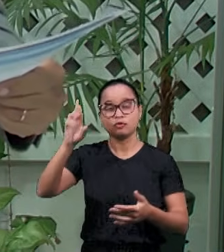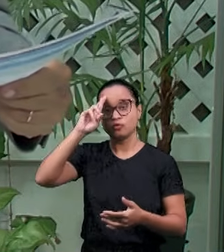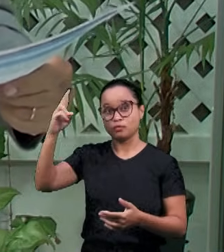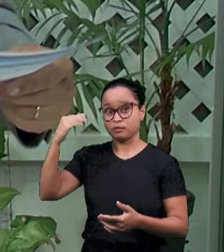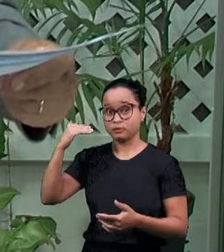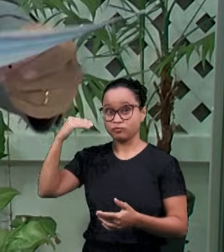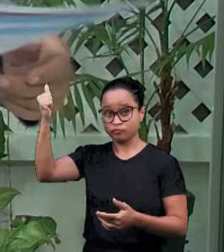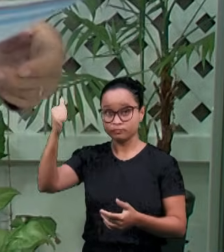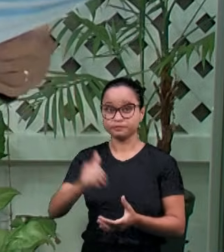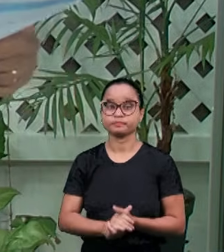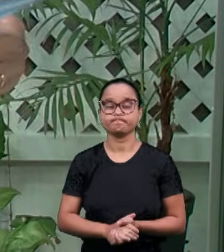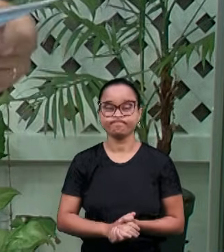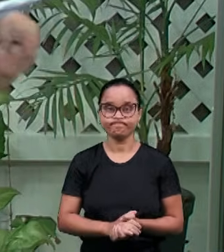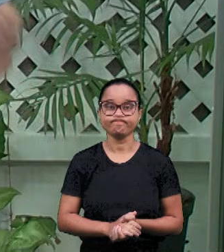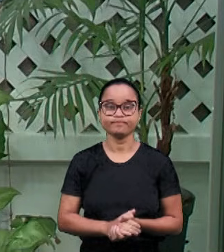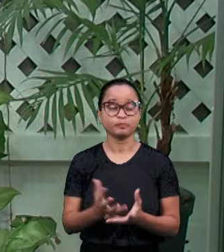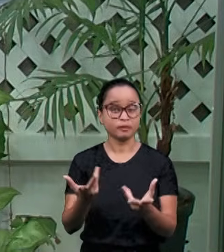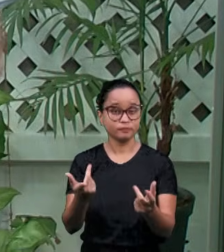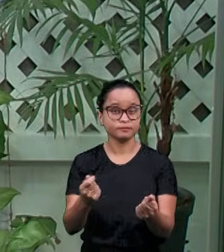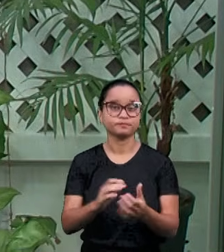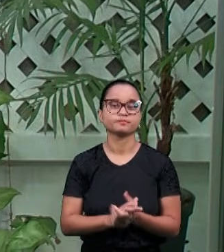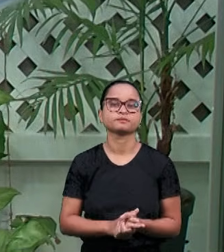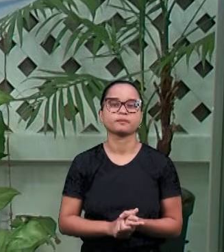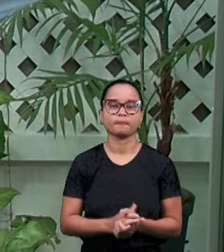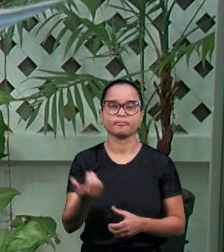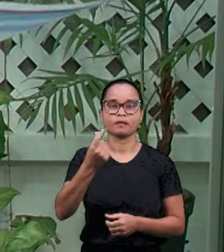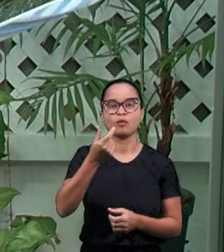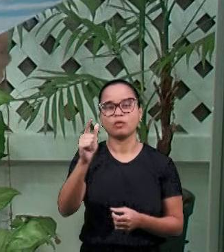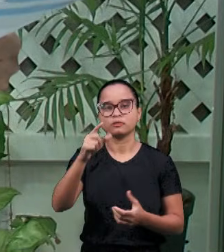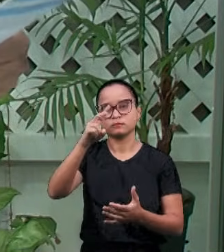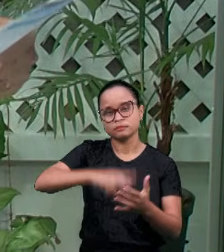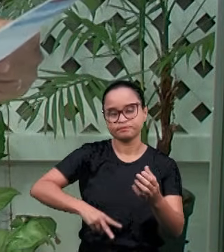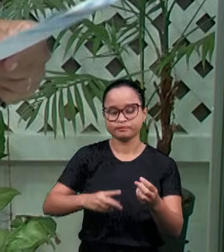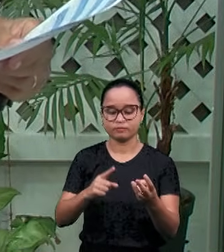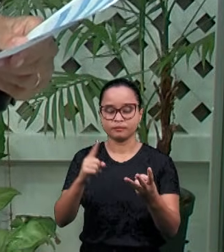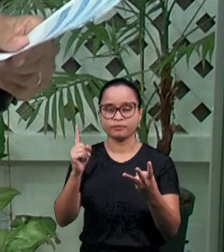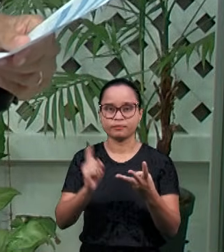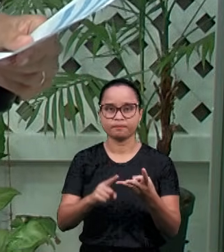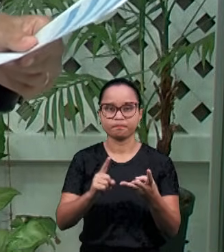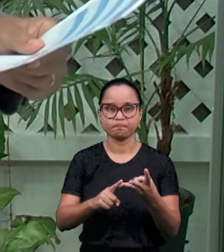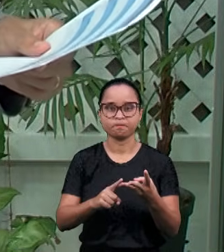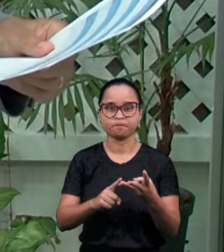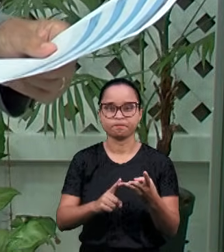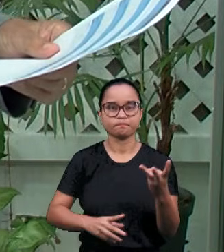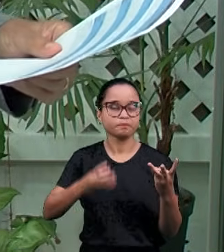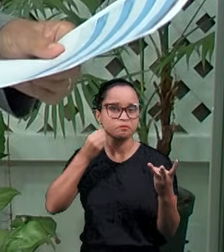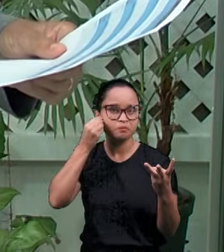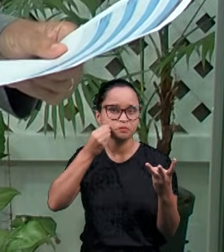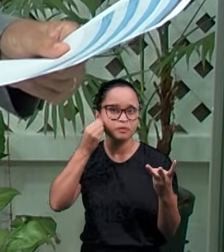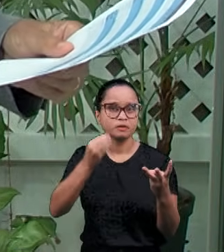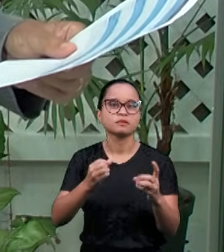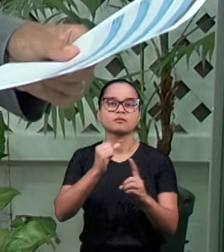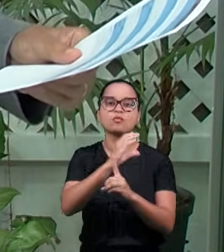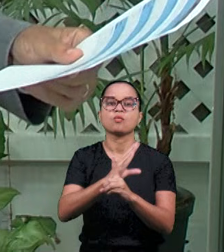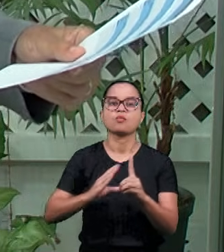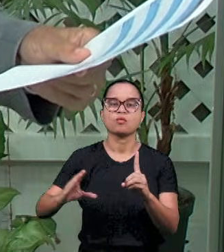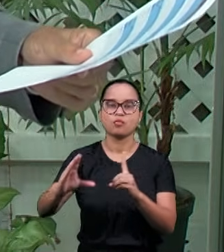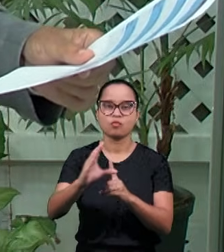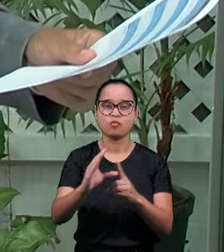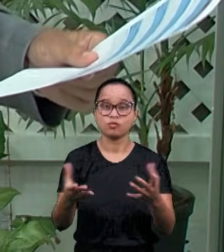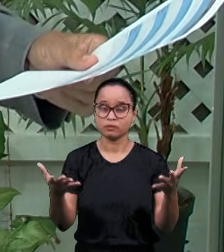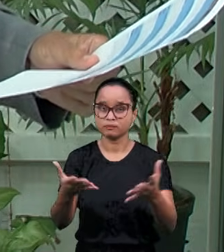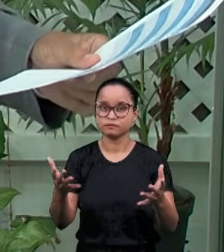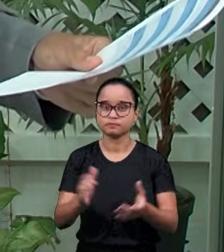appelle. Pour finir, je vais lire encore une. Expérience avec le culte transmis